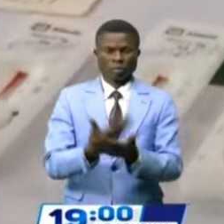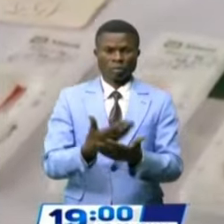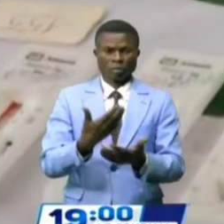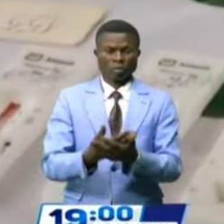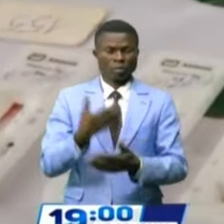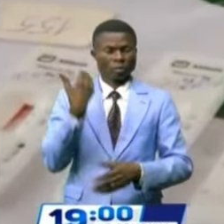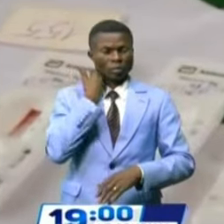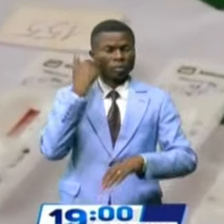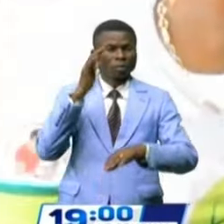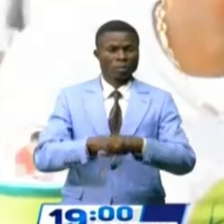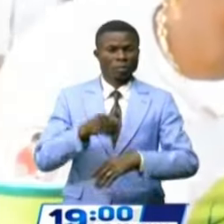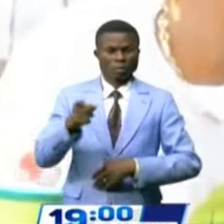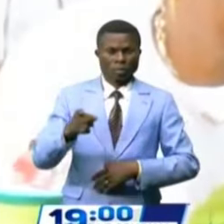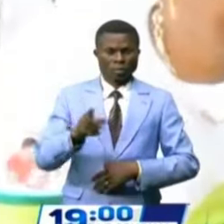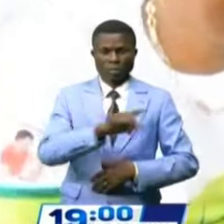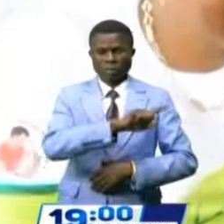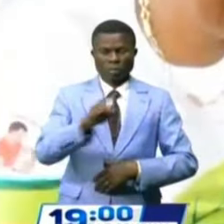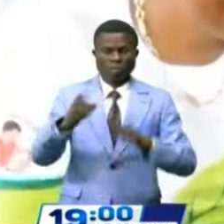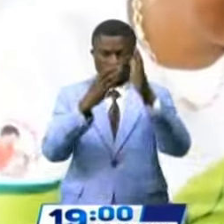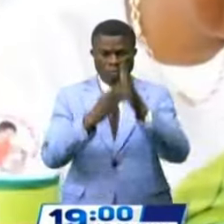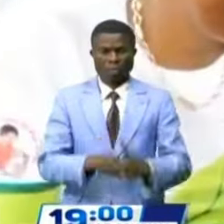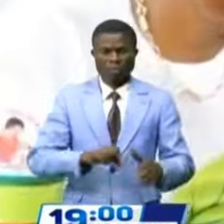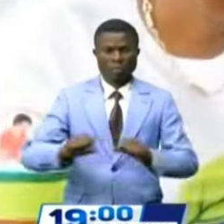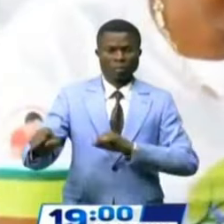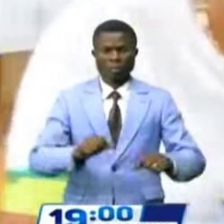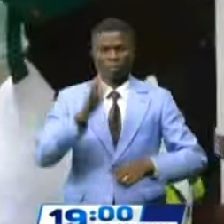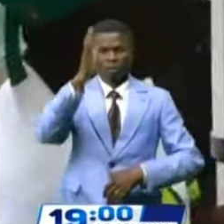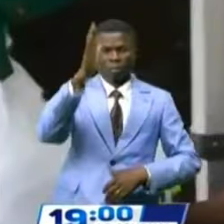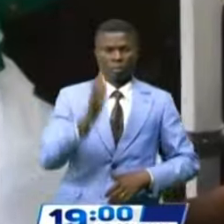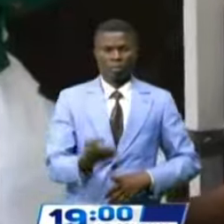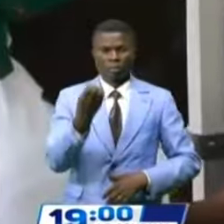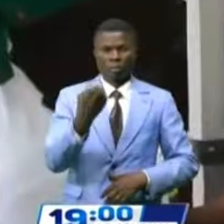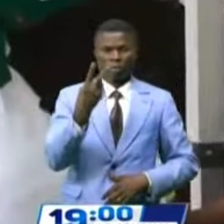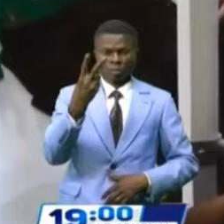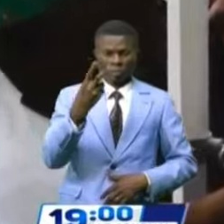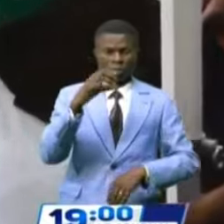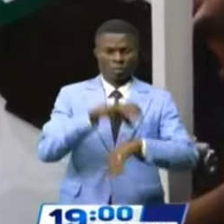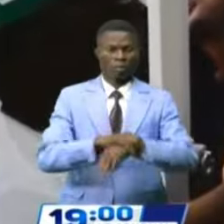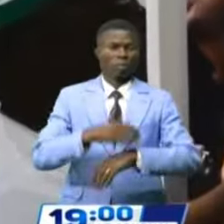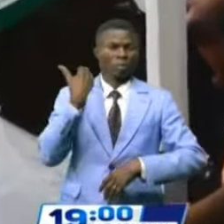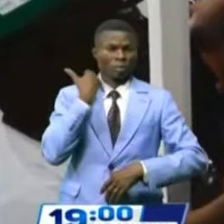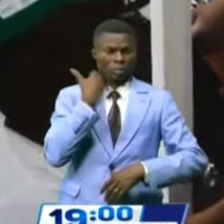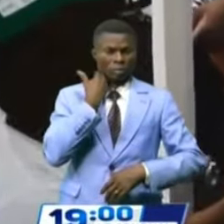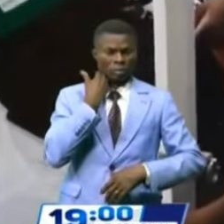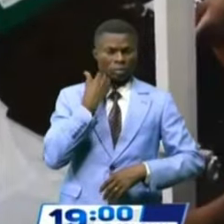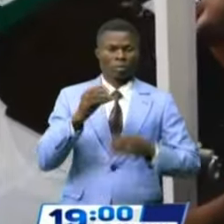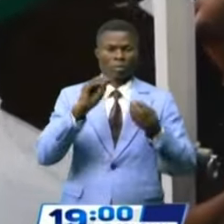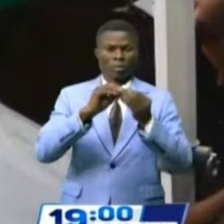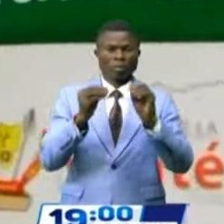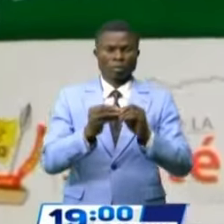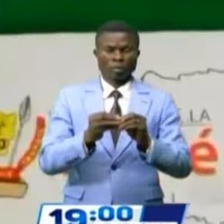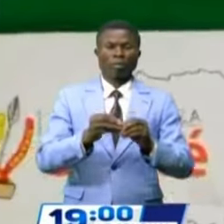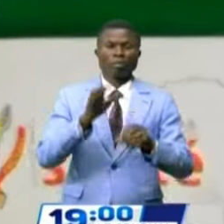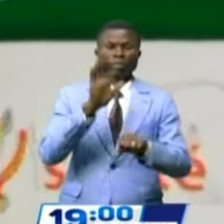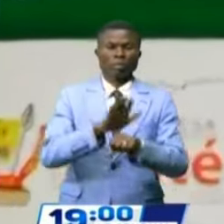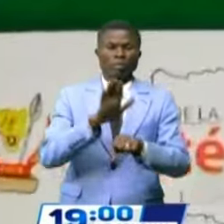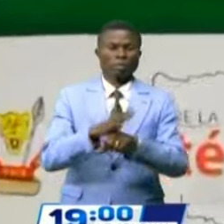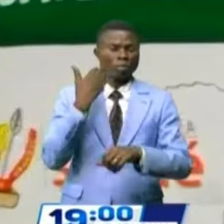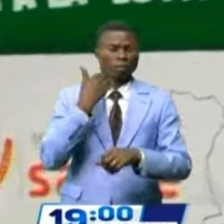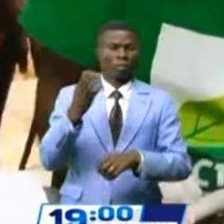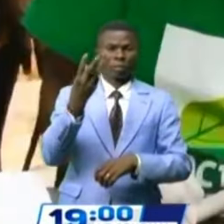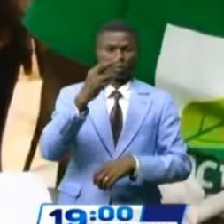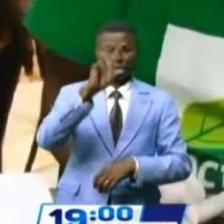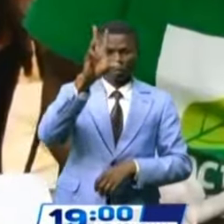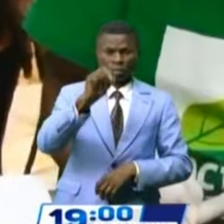du paludisme. Plus de 1800 testés et 542 positifs avec un taux de positivité de